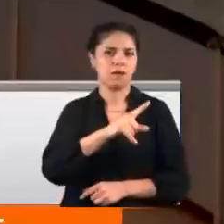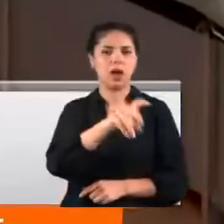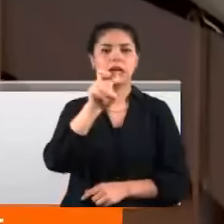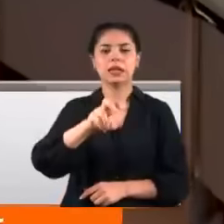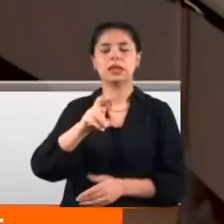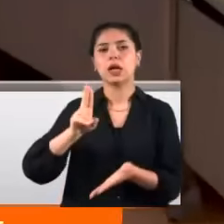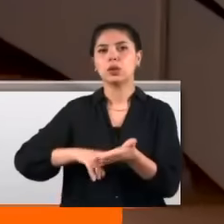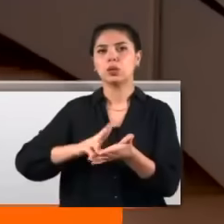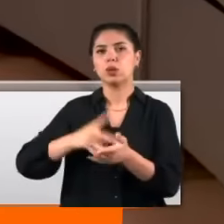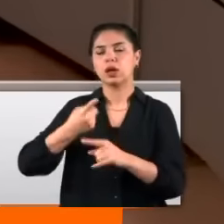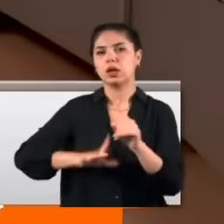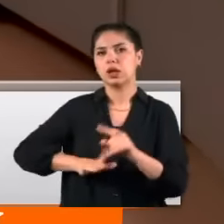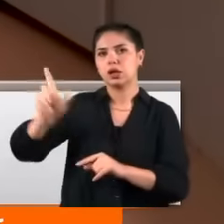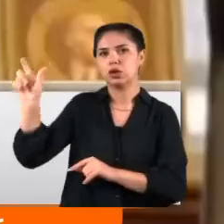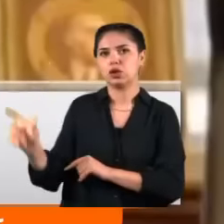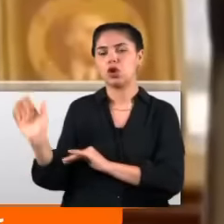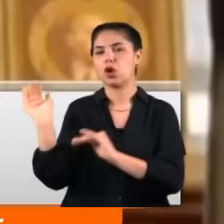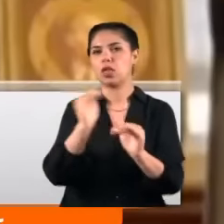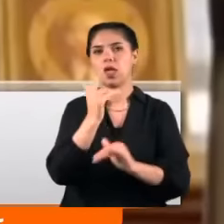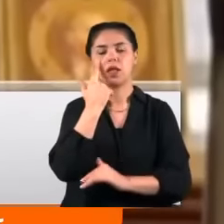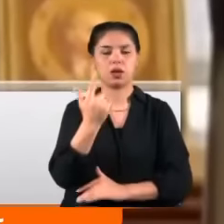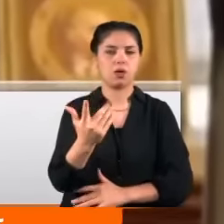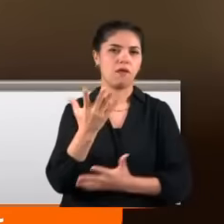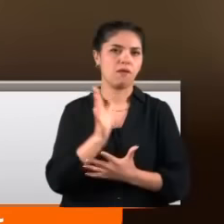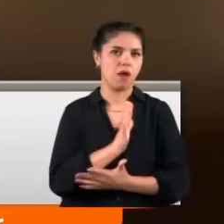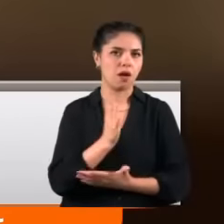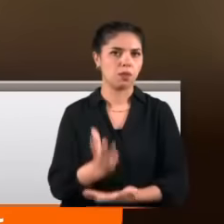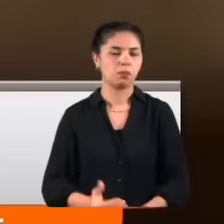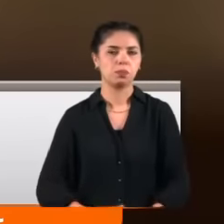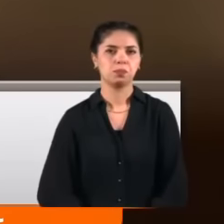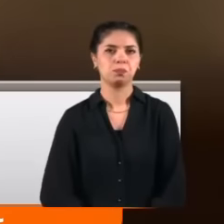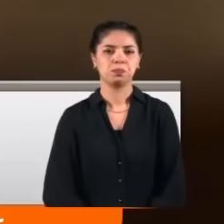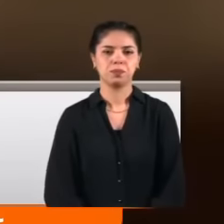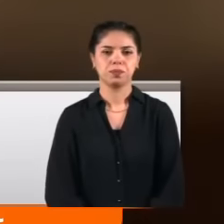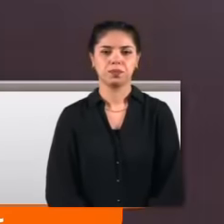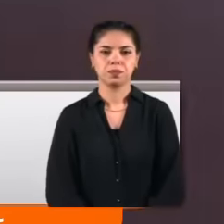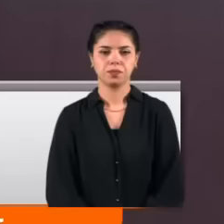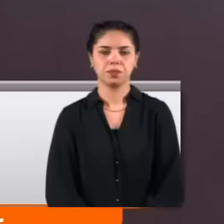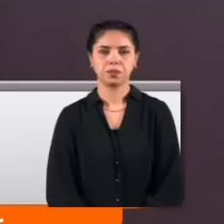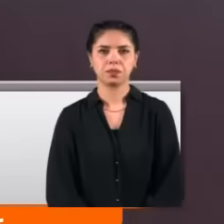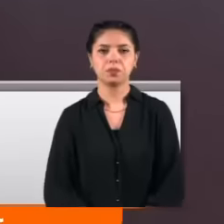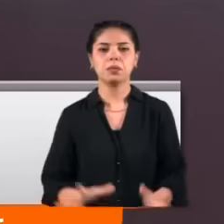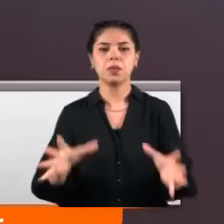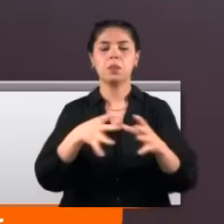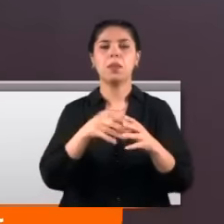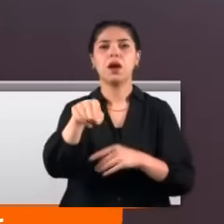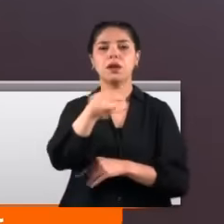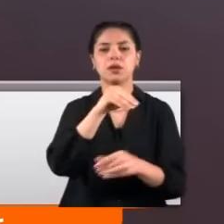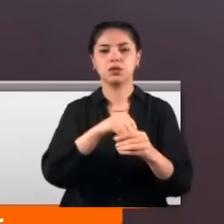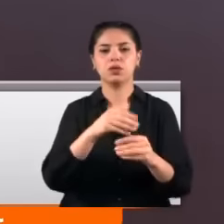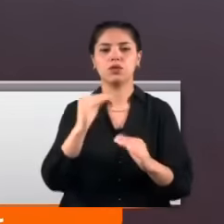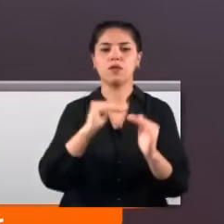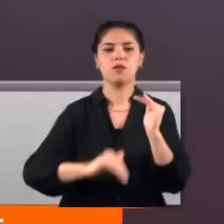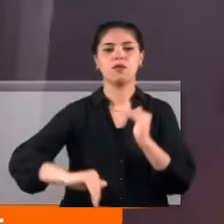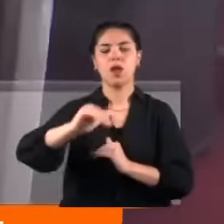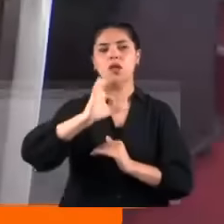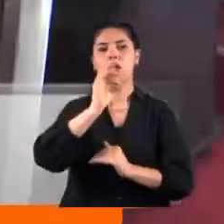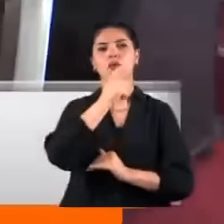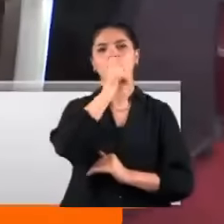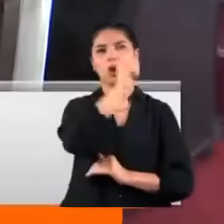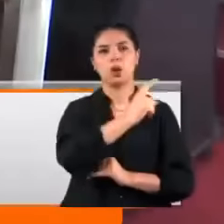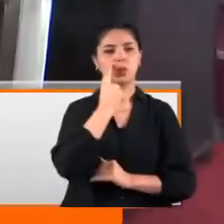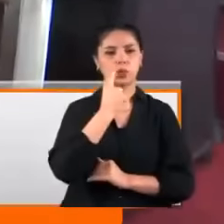başkan Kemal Kılıçdaroğlu'nun destekçisi. Buradayım be buradayım. Buradayım. Parti meclisinde çoğunluk Özgür Özel'de. Bu